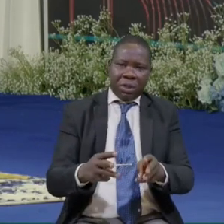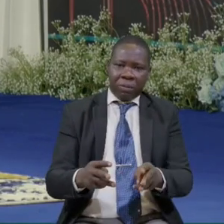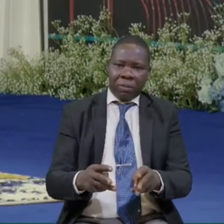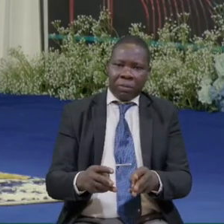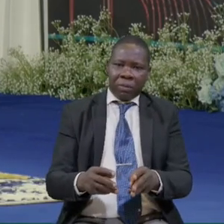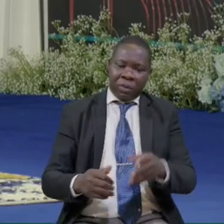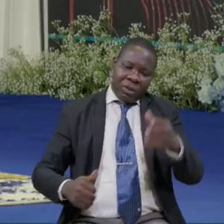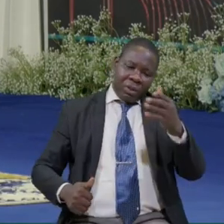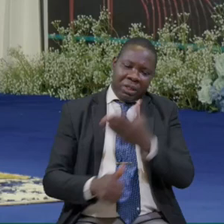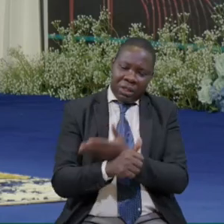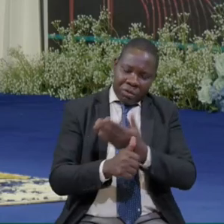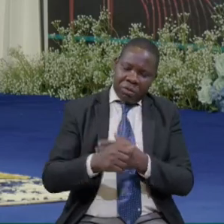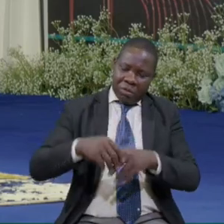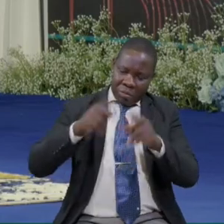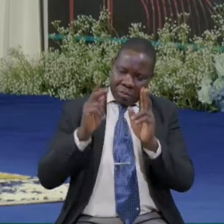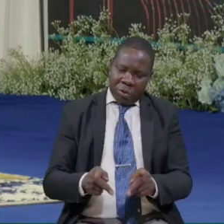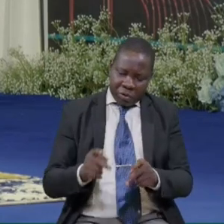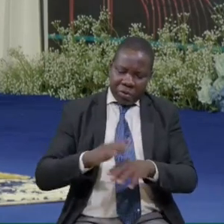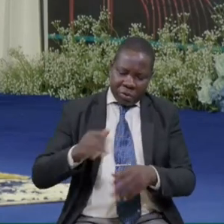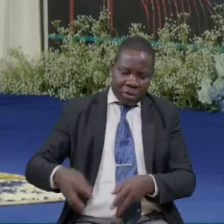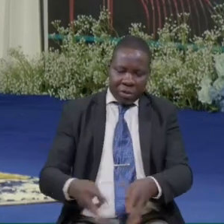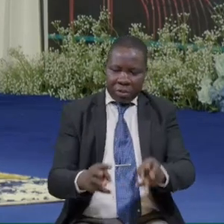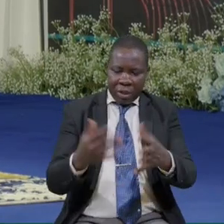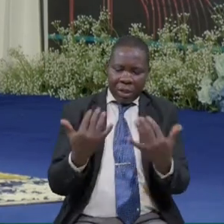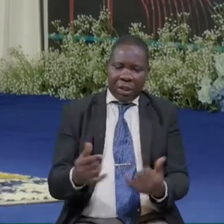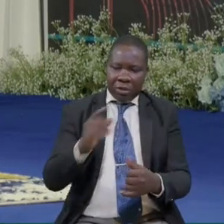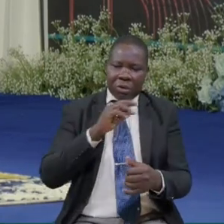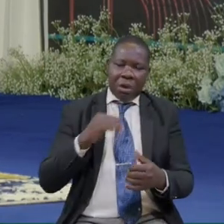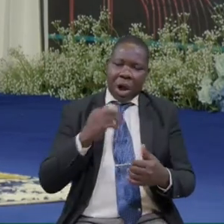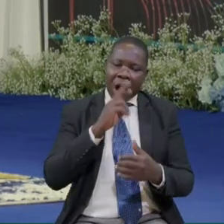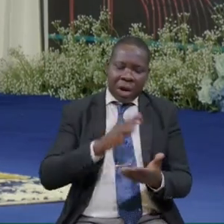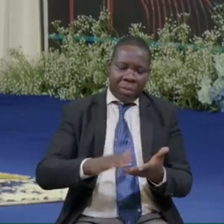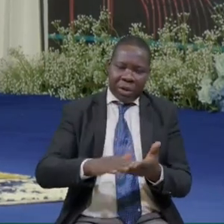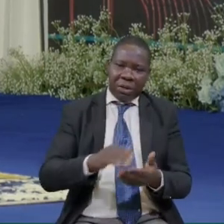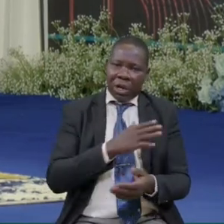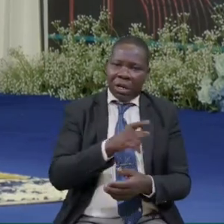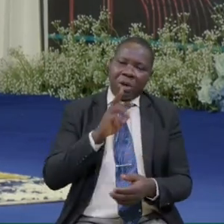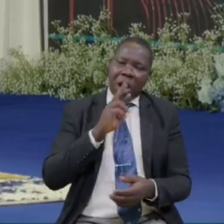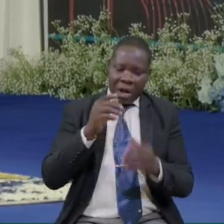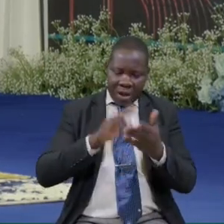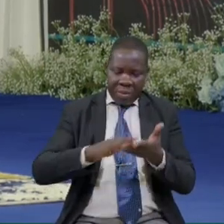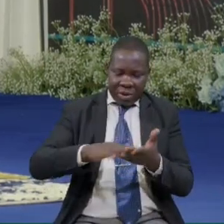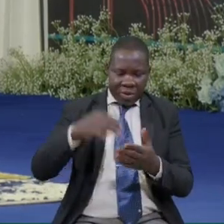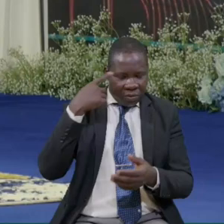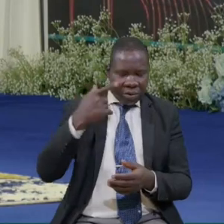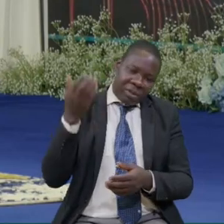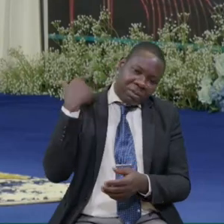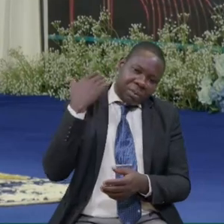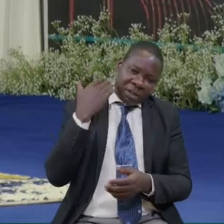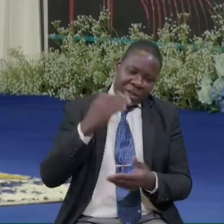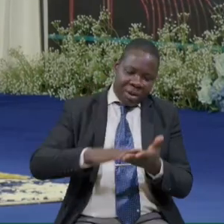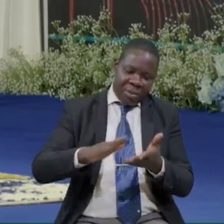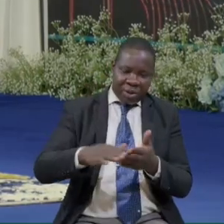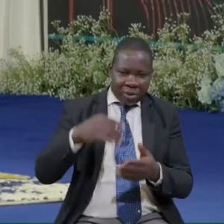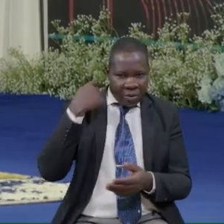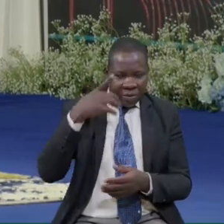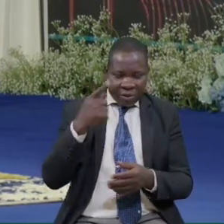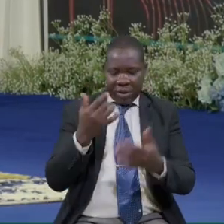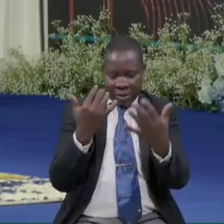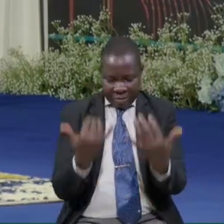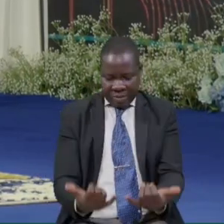une personne dangereuse, un bandit, tu es pardonné, tu as le pardon du passé, le pardon du